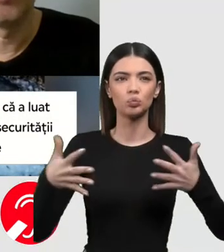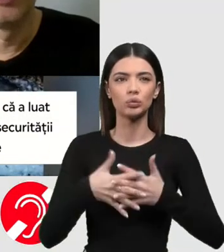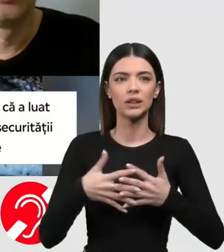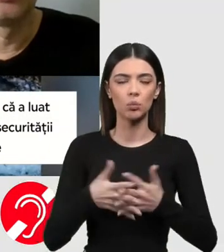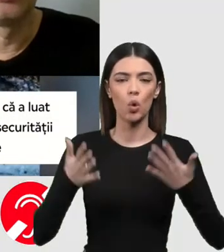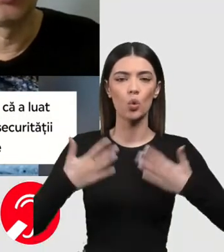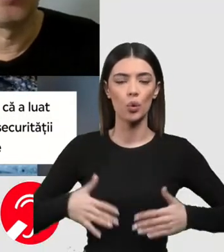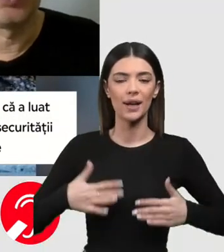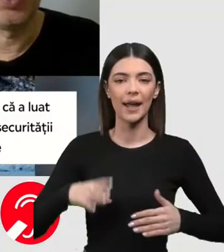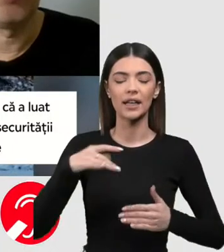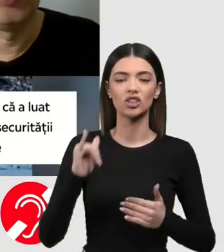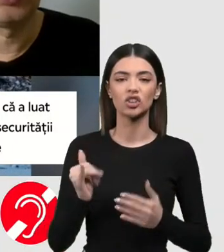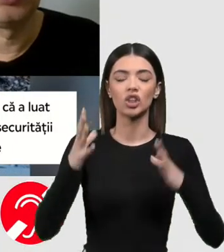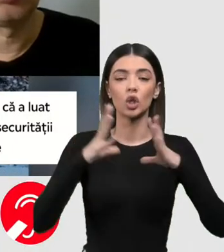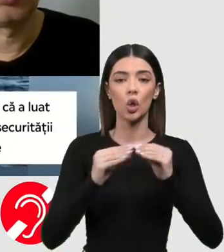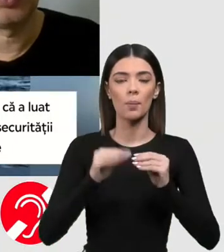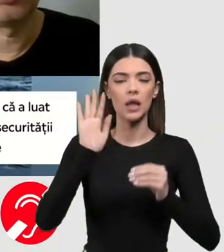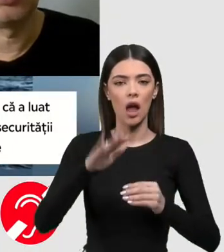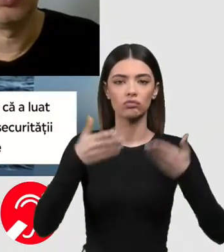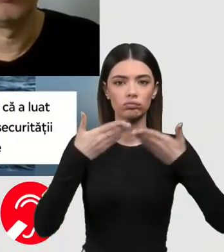Ucraina, în România